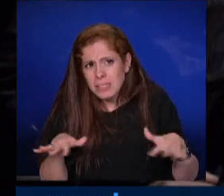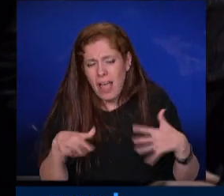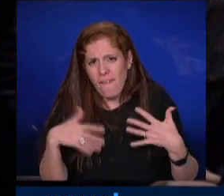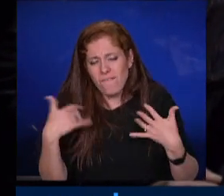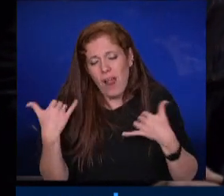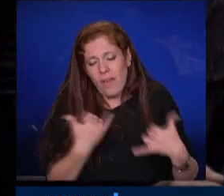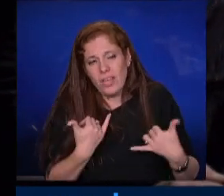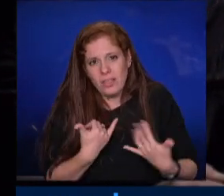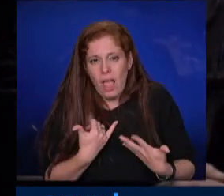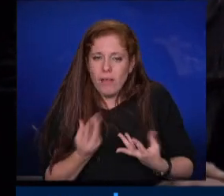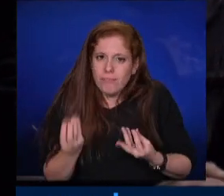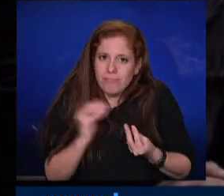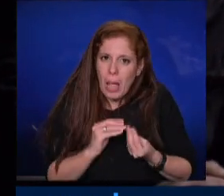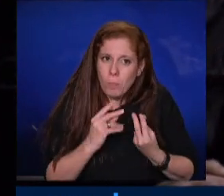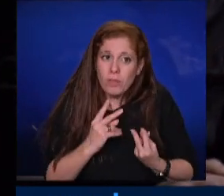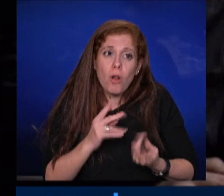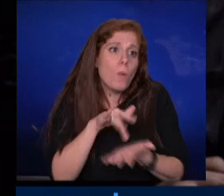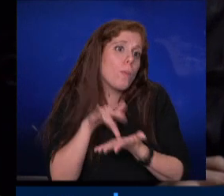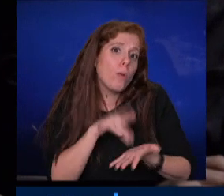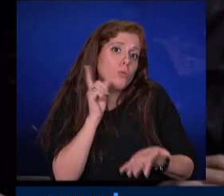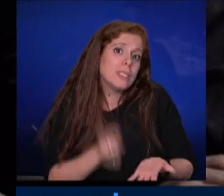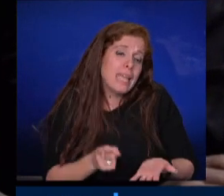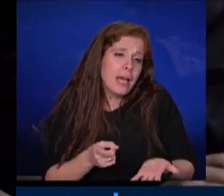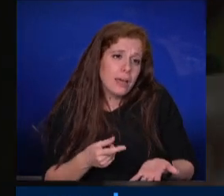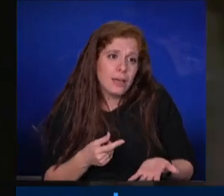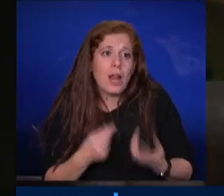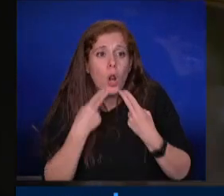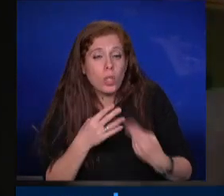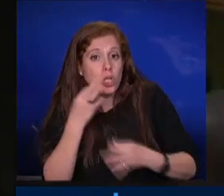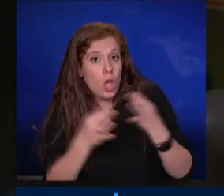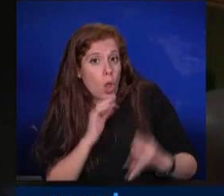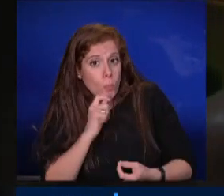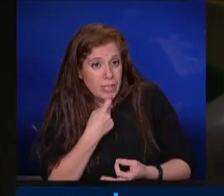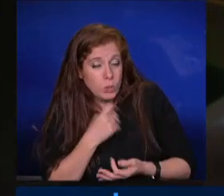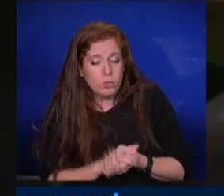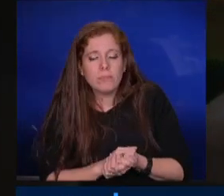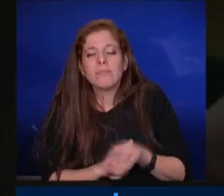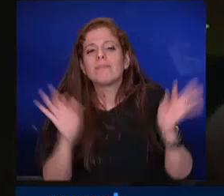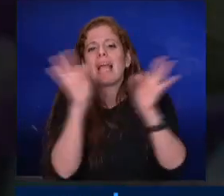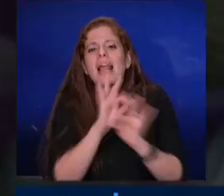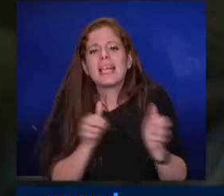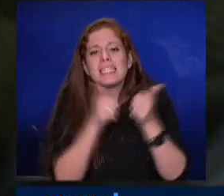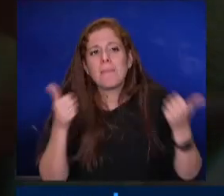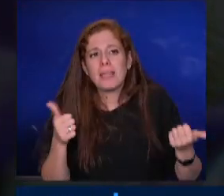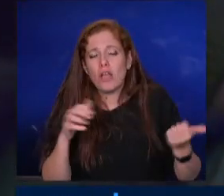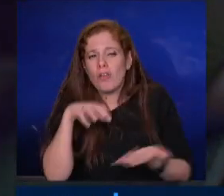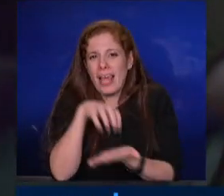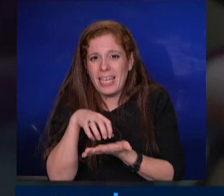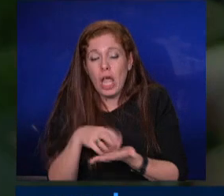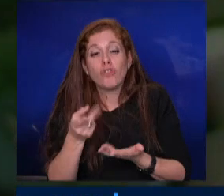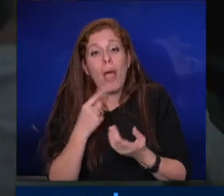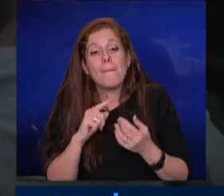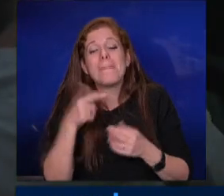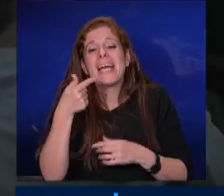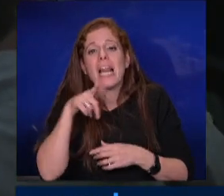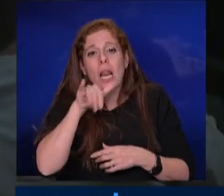שלנו בכל מקום שבו נדרשים לענות על שאלות מודיעיניות. לטקס הפרידה מהיחידה שהתקיים בגלילות החודש לא הגיעו